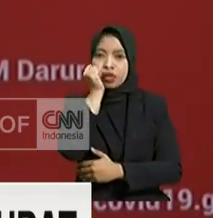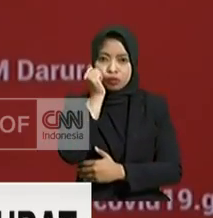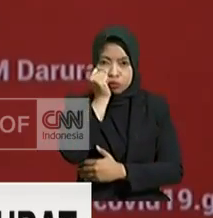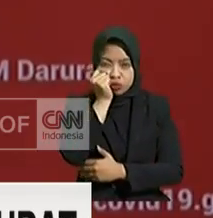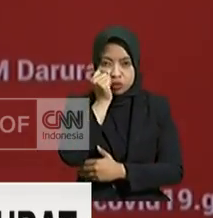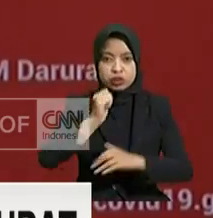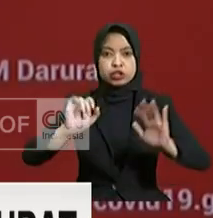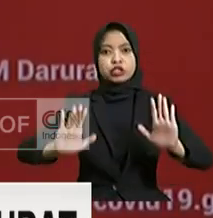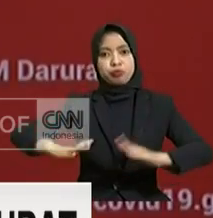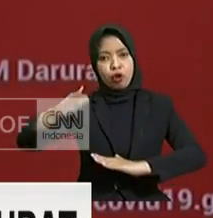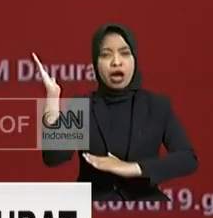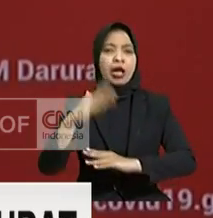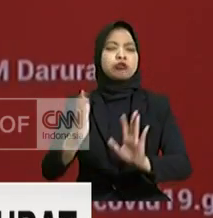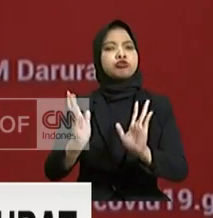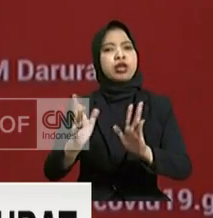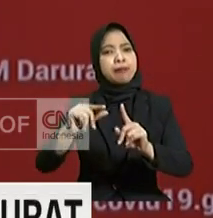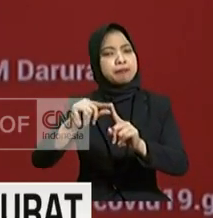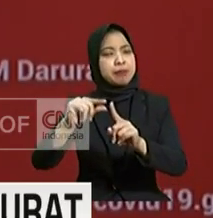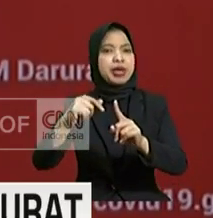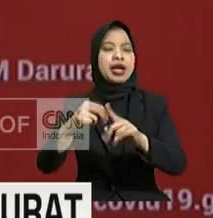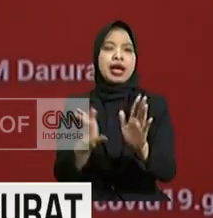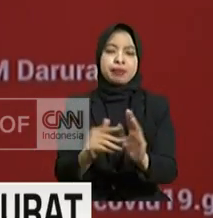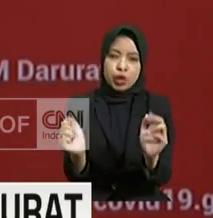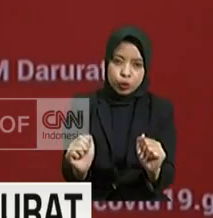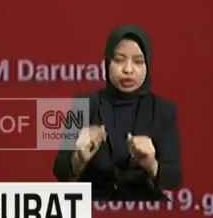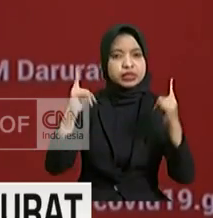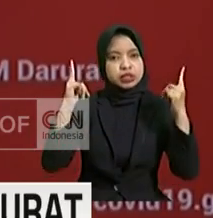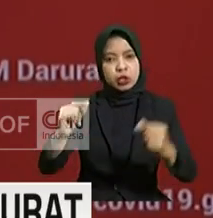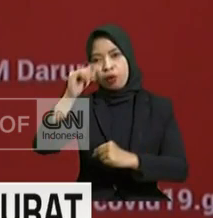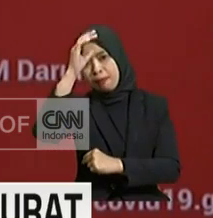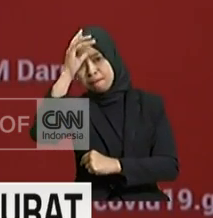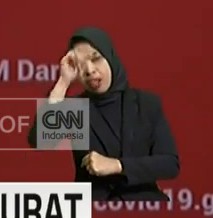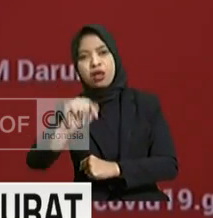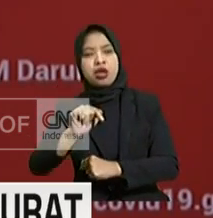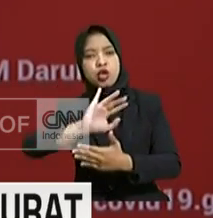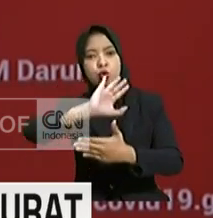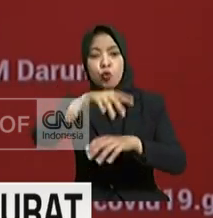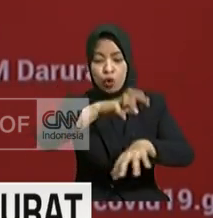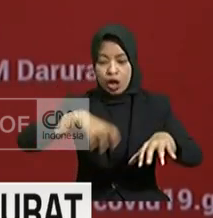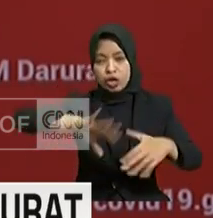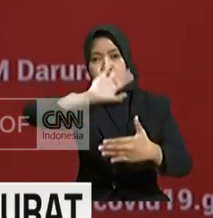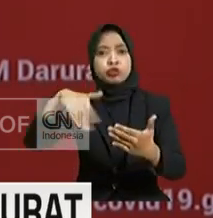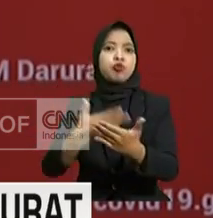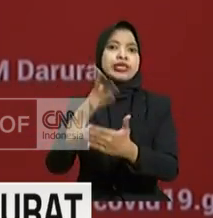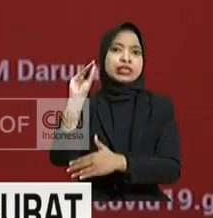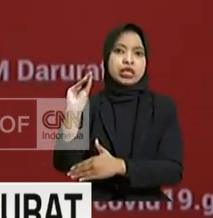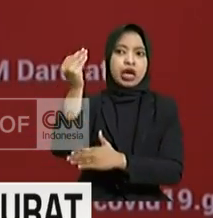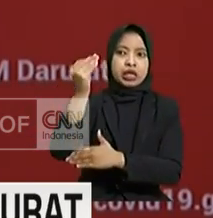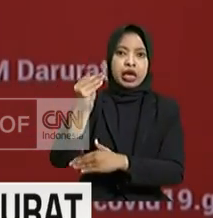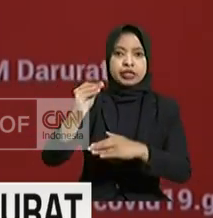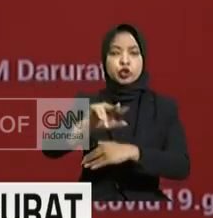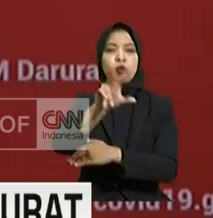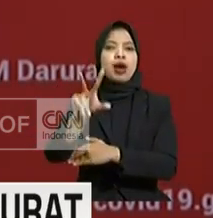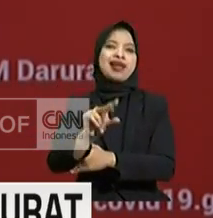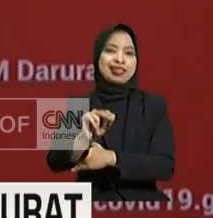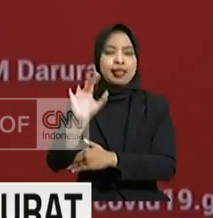hari ke-10 pelaksanaan PKM darurat jawa-bali hampir seluruh wilayah DKI Jawa Barat